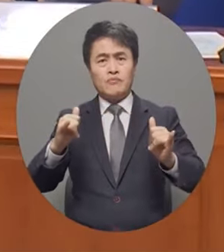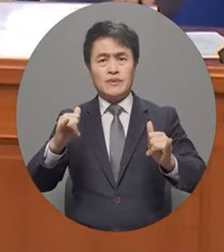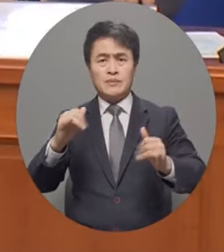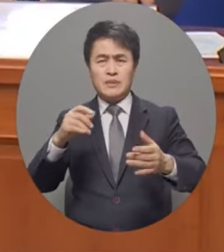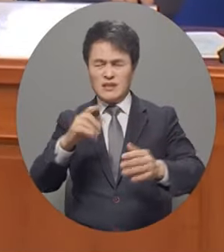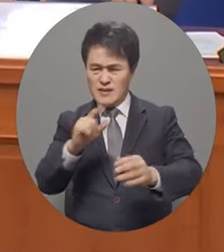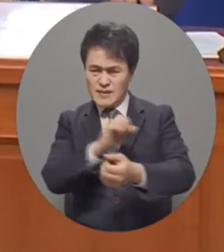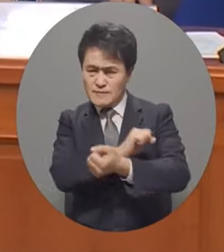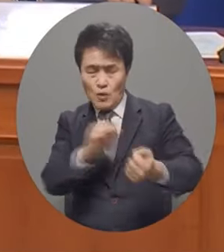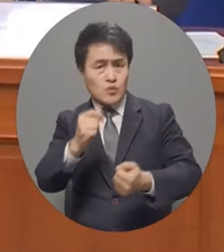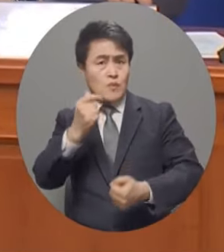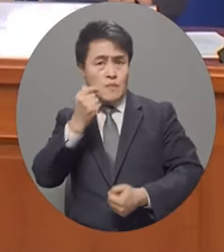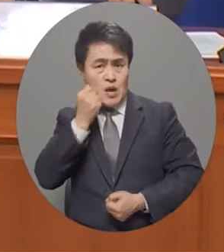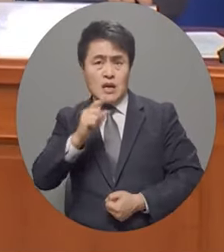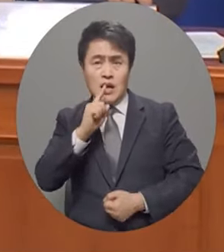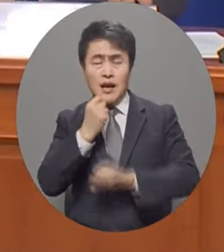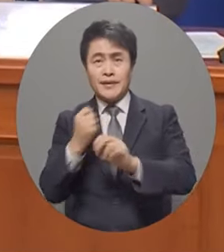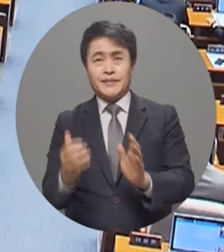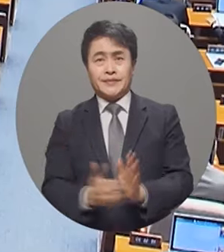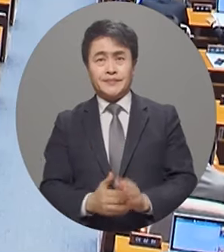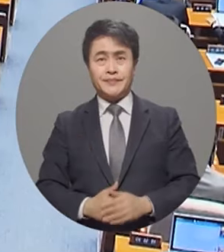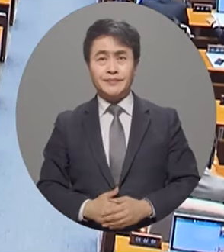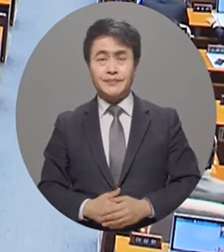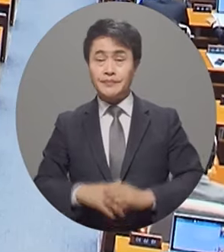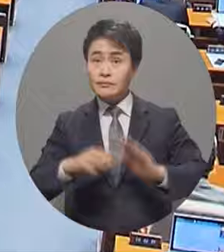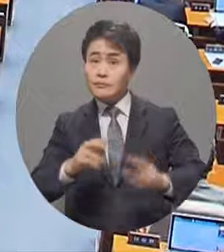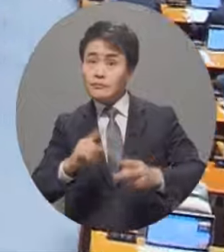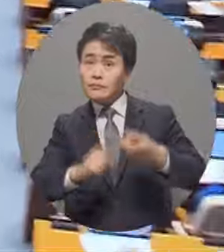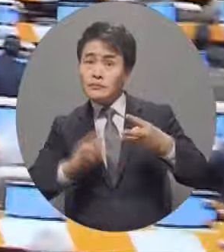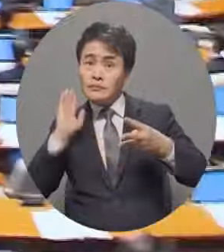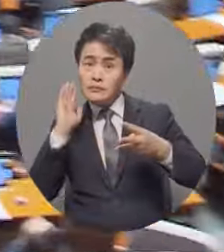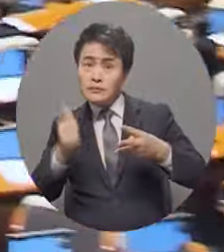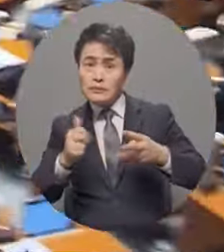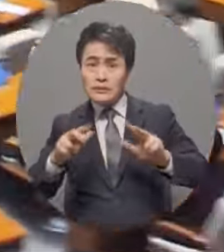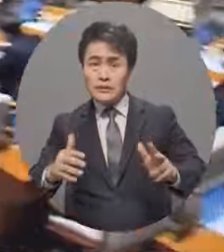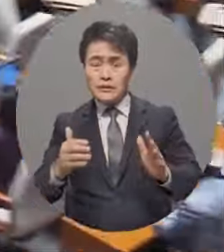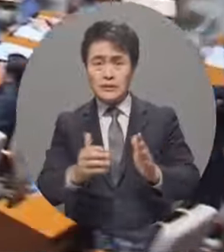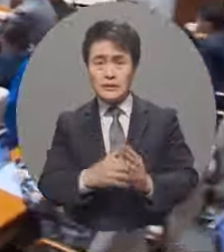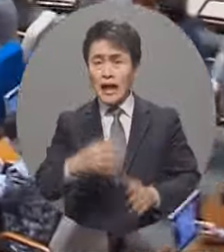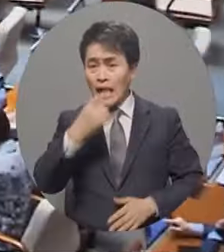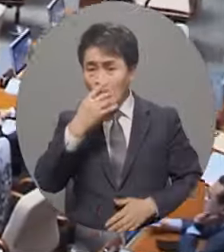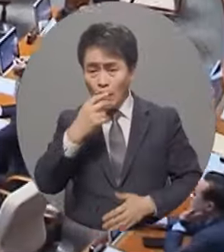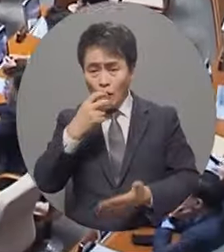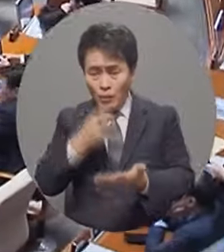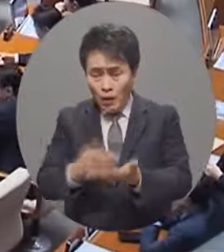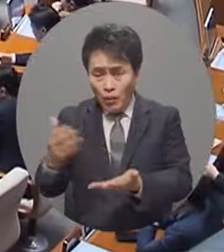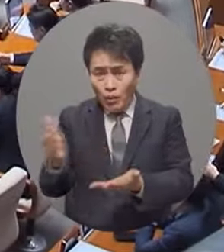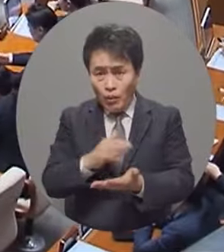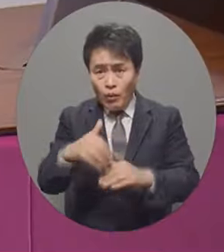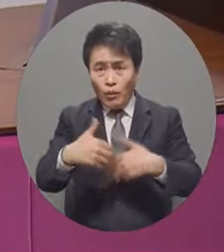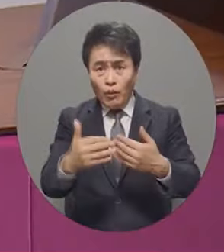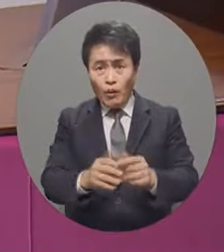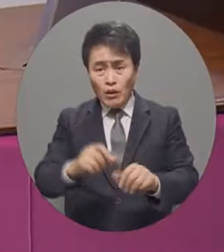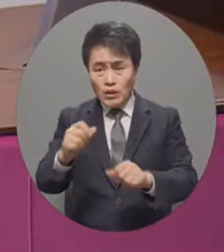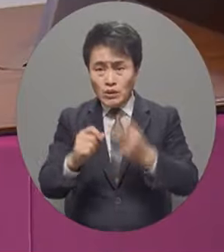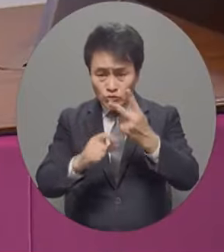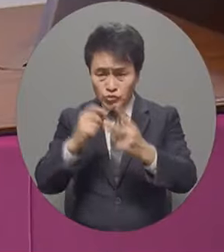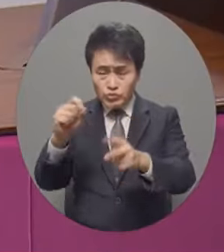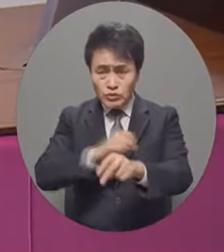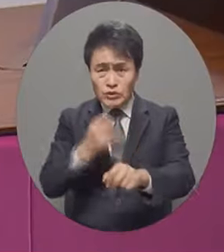용서하지 않을 것이라고 경고했습니다. 윤 대통령은 지금까지 양곡관리법부터 이른바